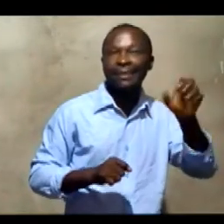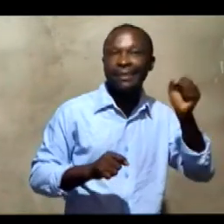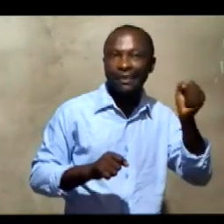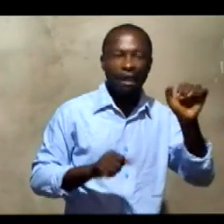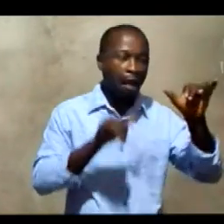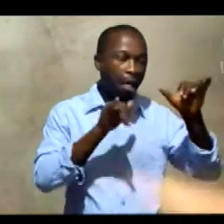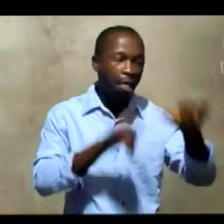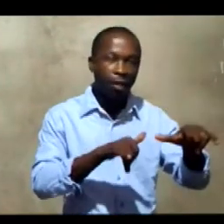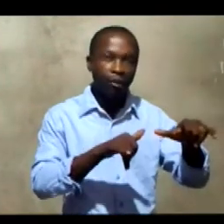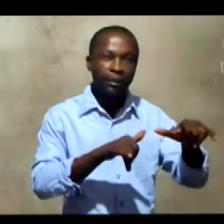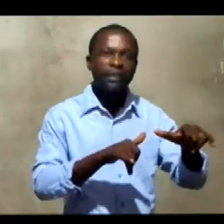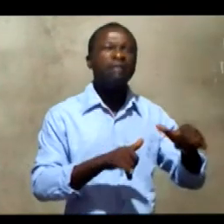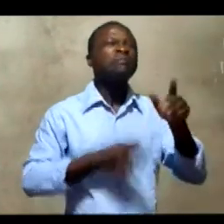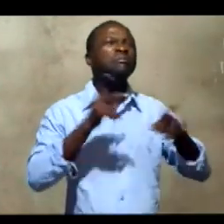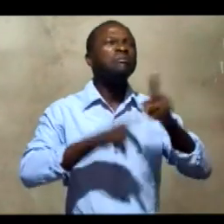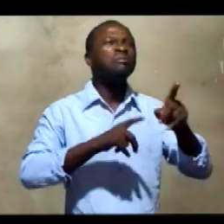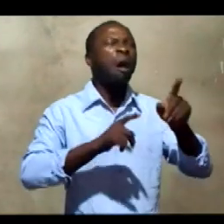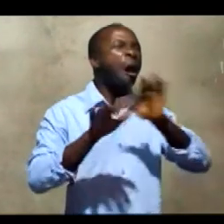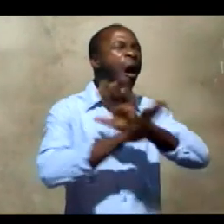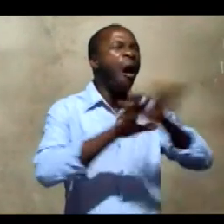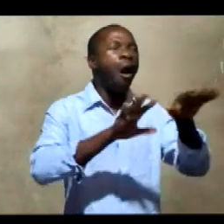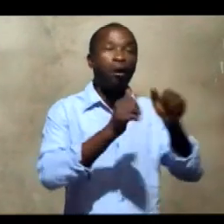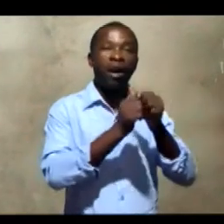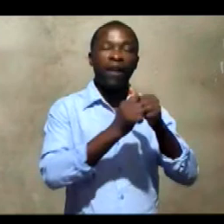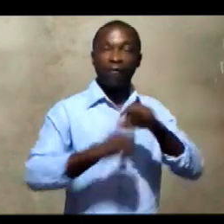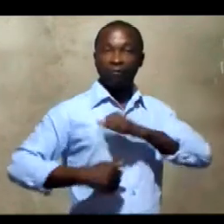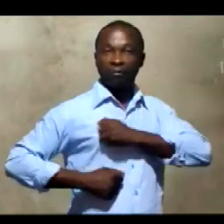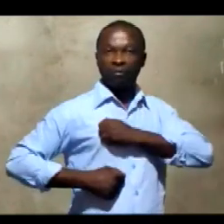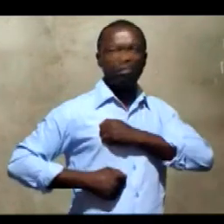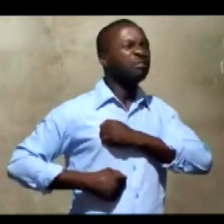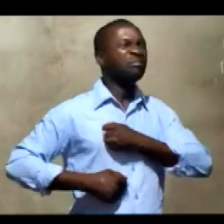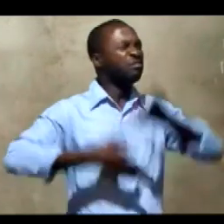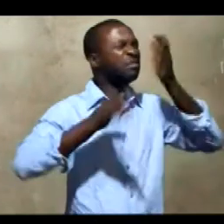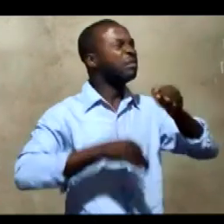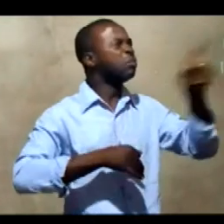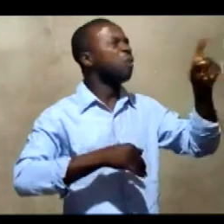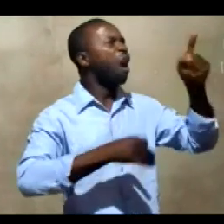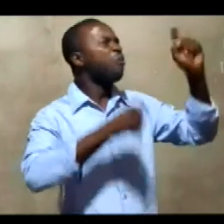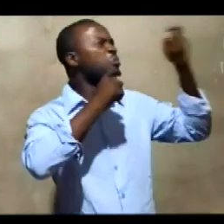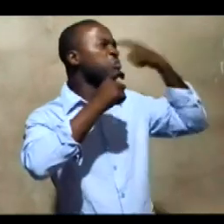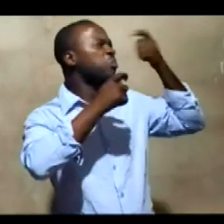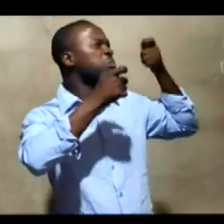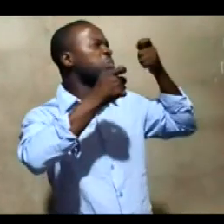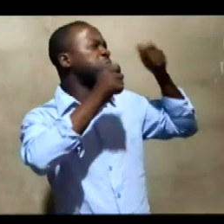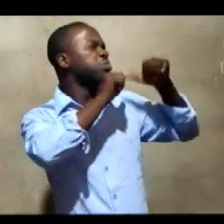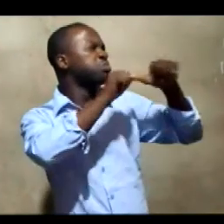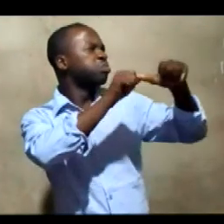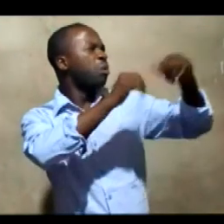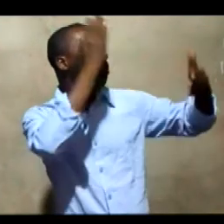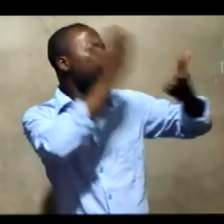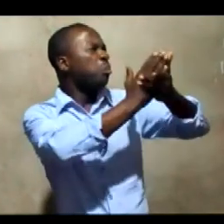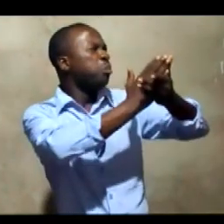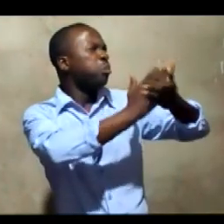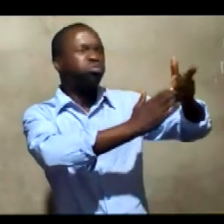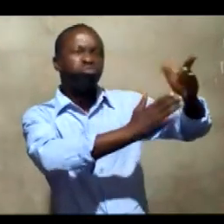l'armée après 3 mois de soulèvement populaire contre son régime autoritaire au pouvoir centralisé au sommet